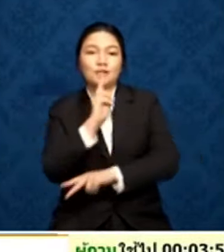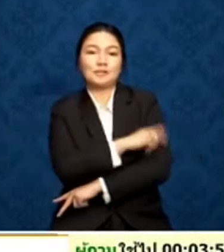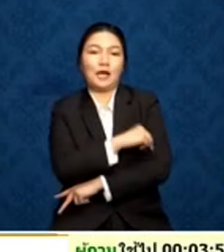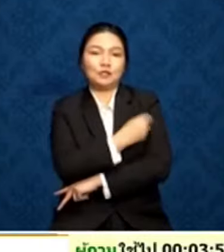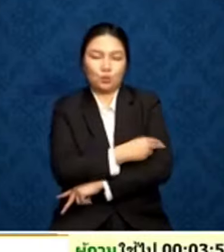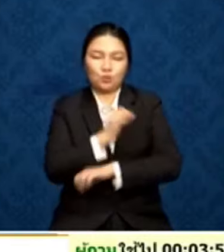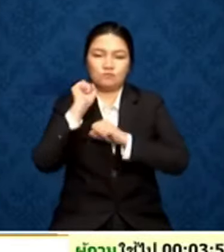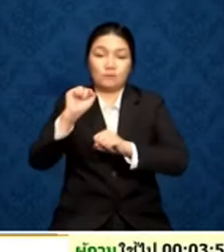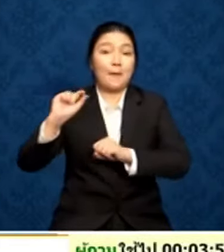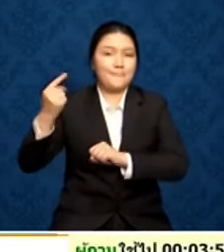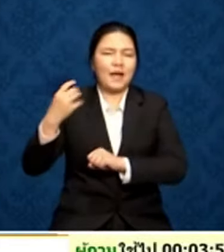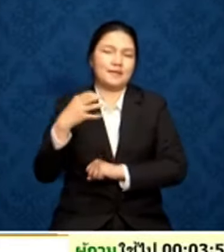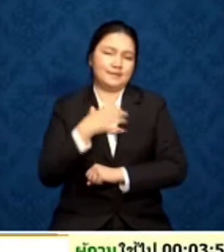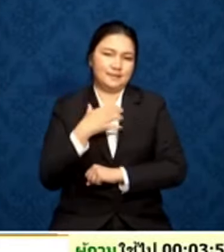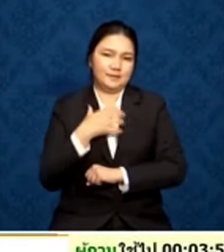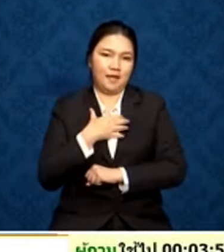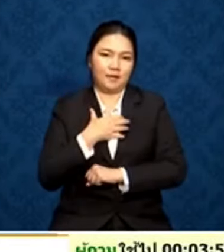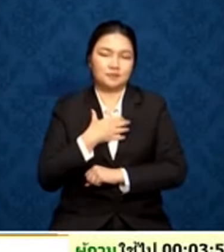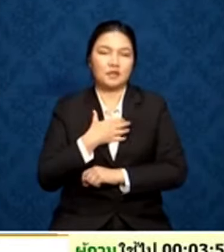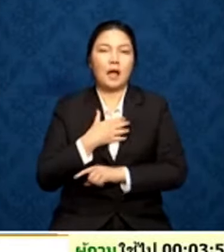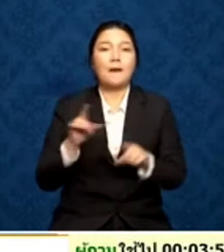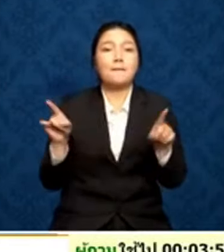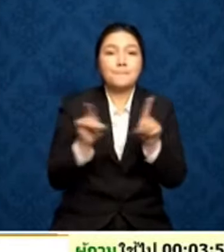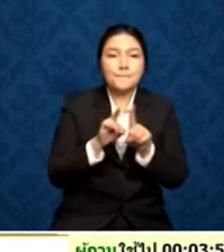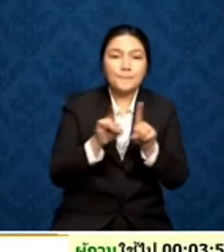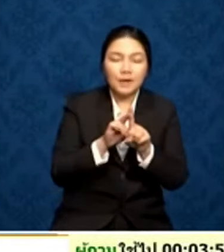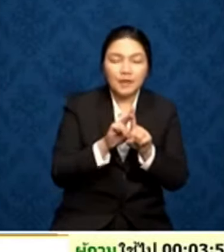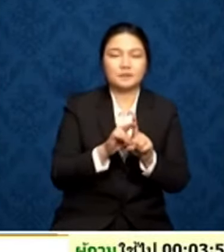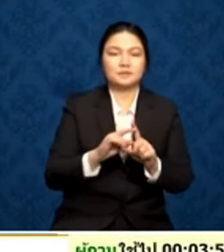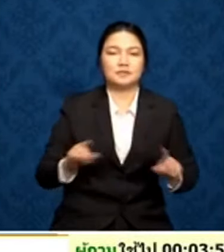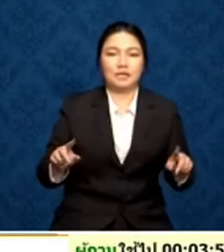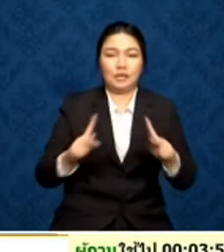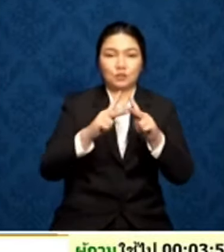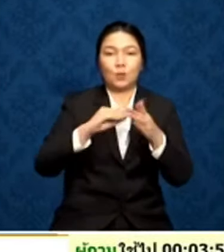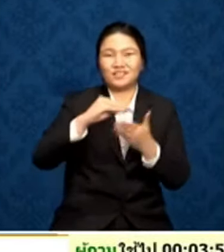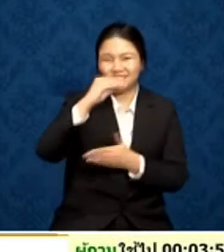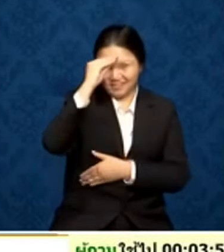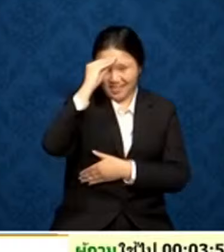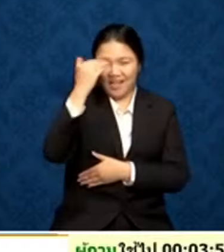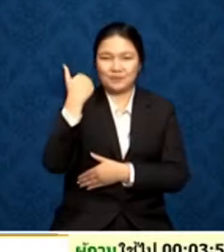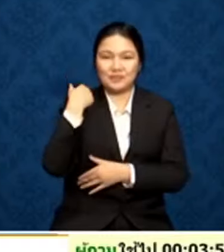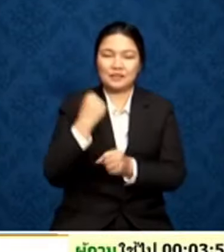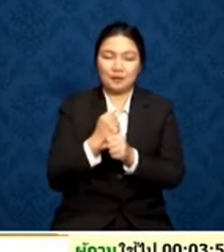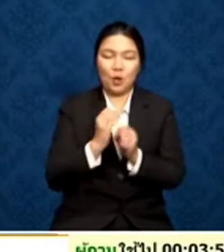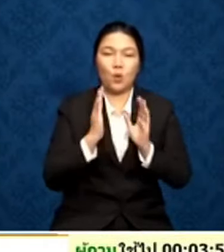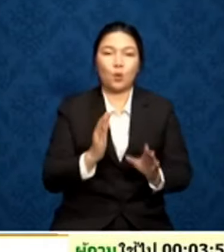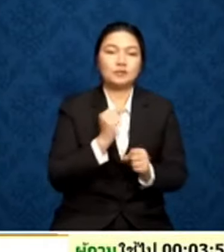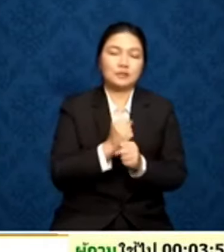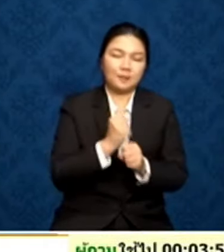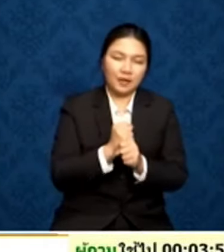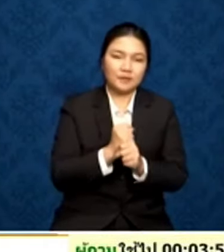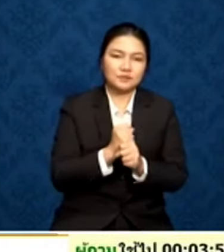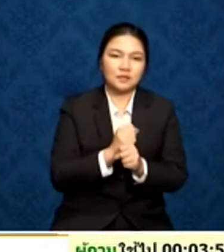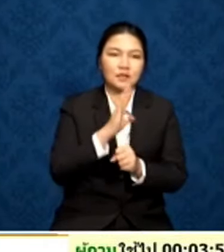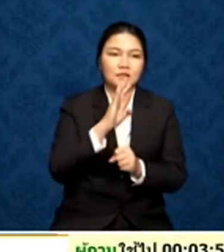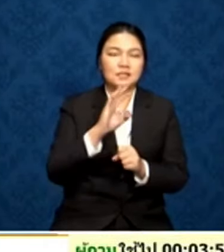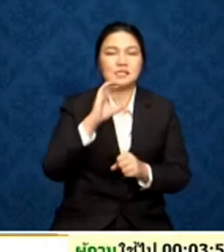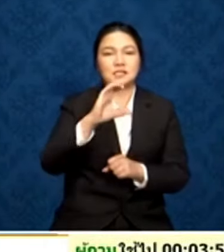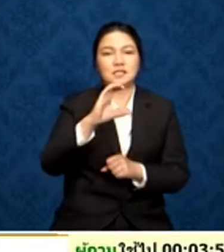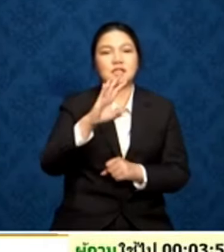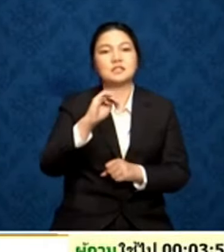างของกระทรวงศึกษาที่เป็นแท่งๆมีจำนวนบุคลากรอย่าง41ของกระทรวงส